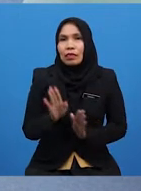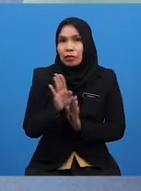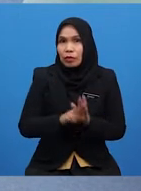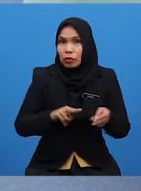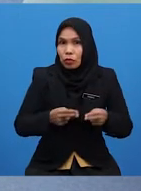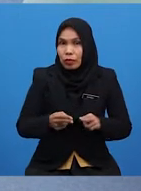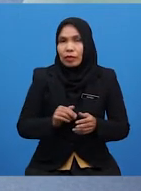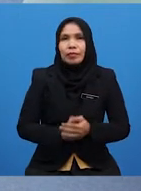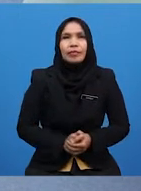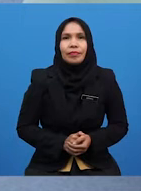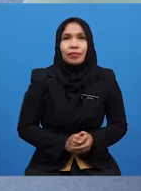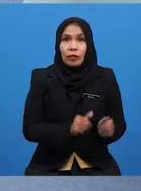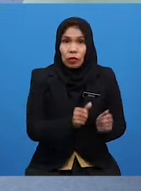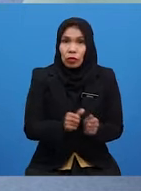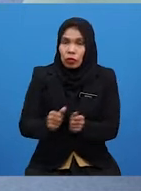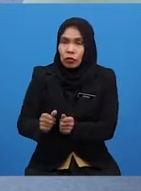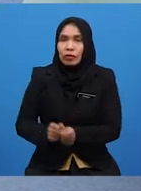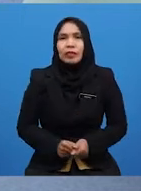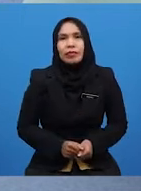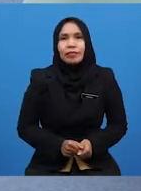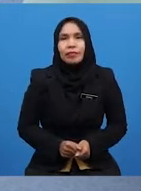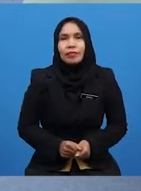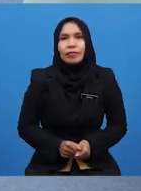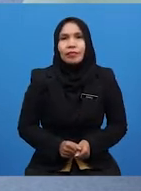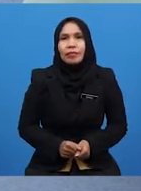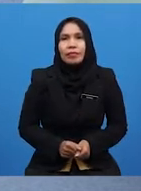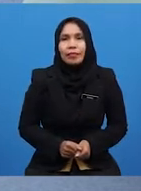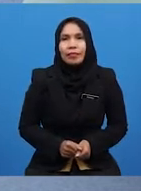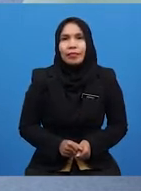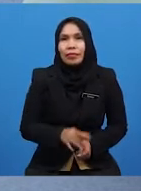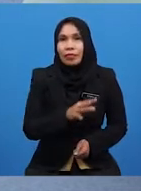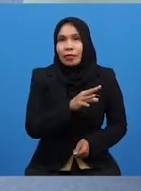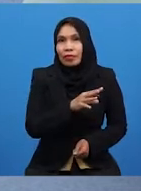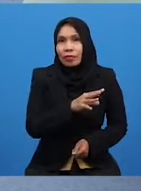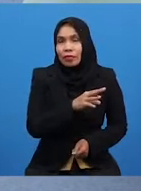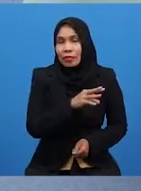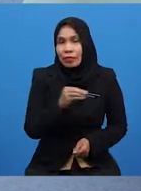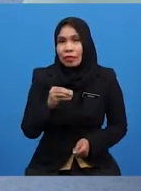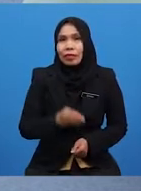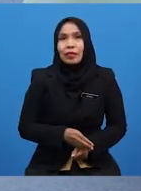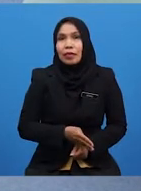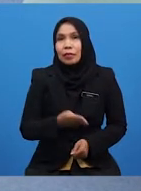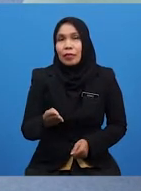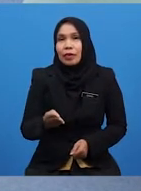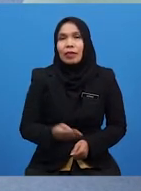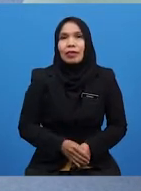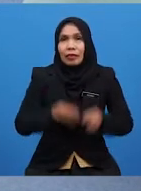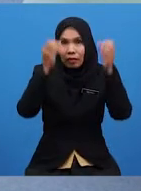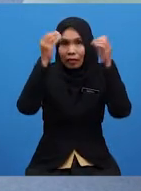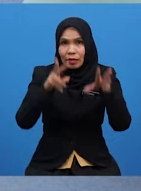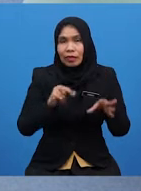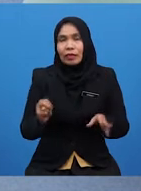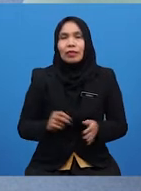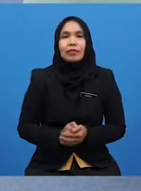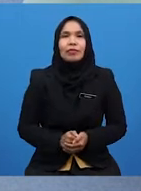Hai dengan susunan dan Eureka letak perabot dan barang hias sangat bergantung kepada jenis ruang dan skema warna